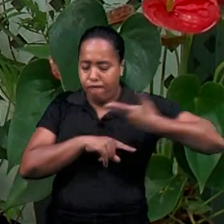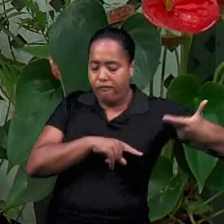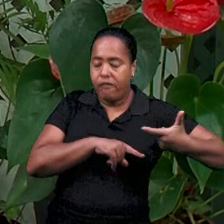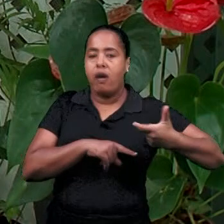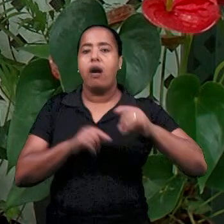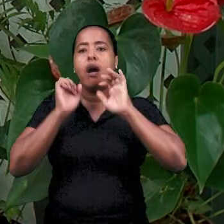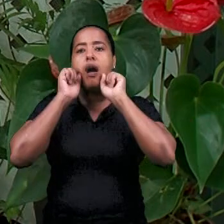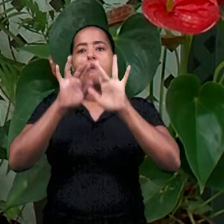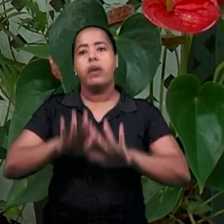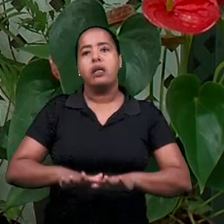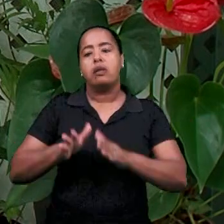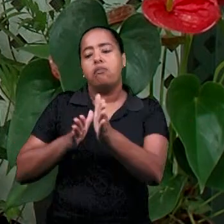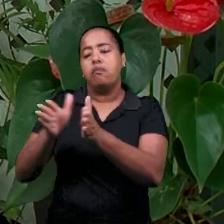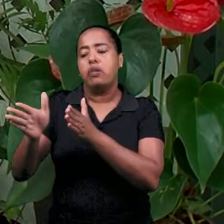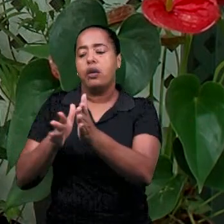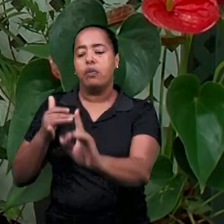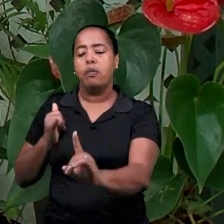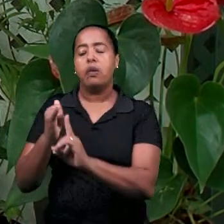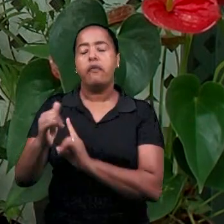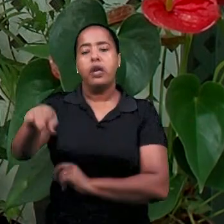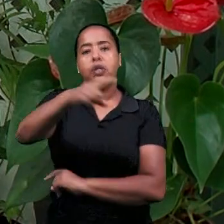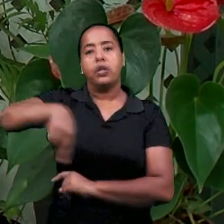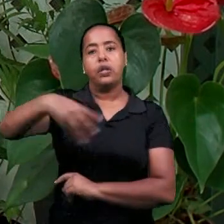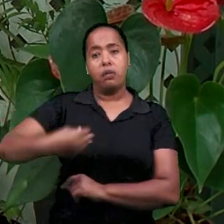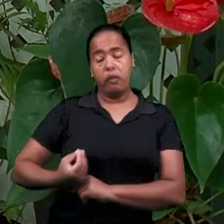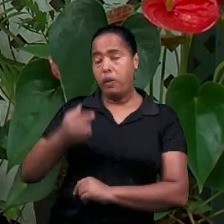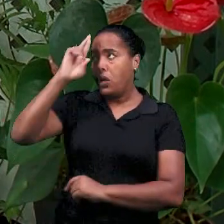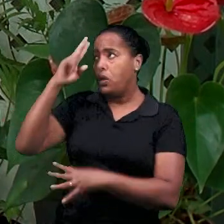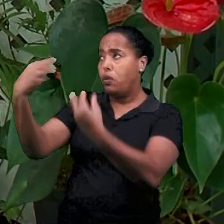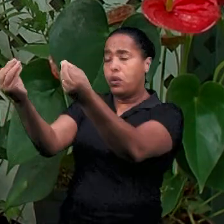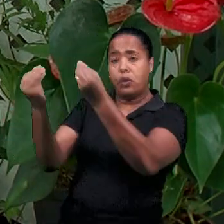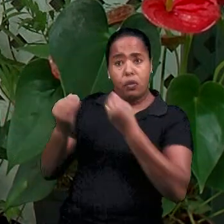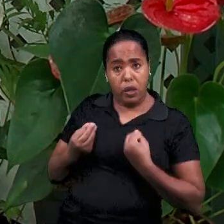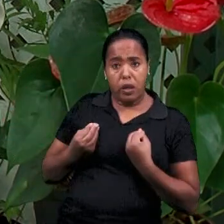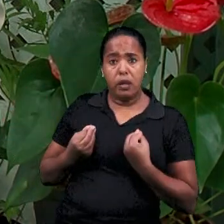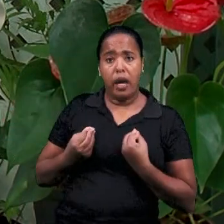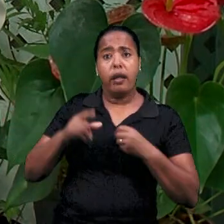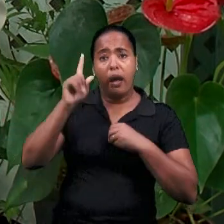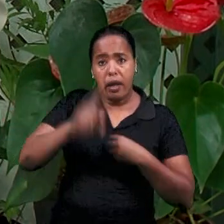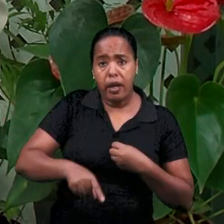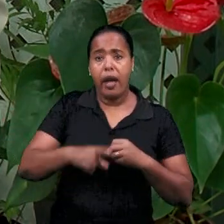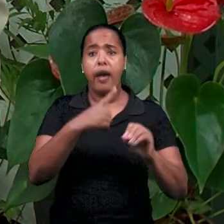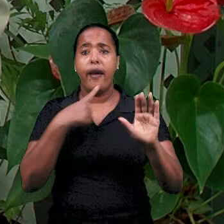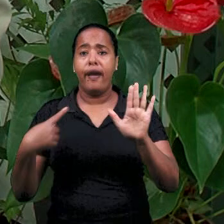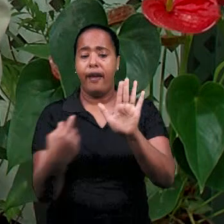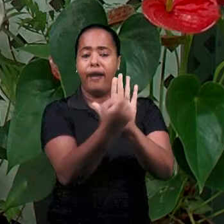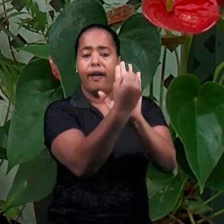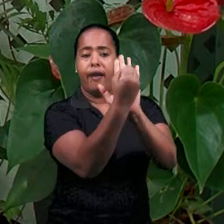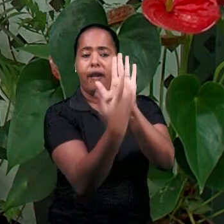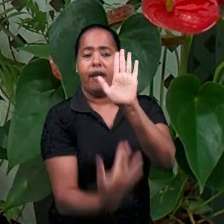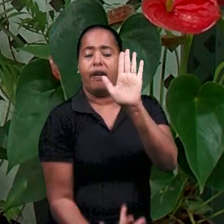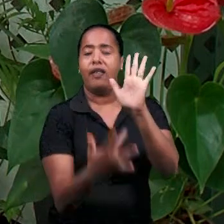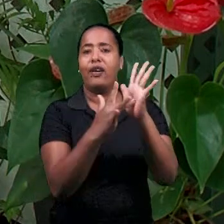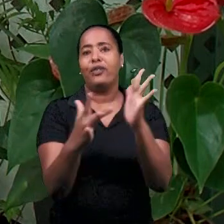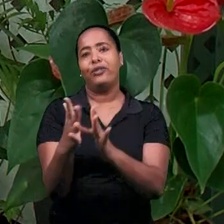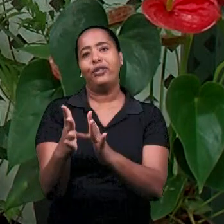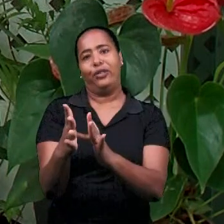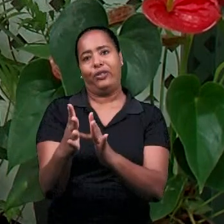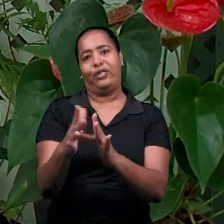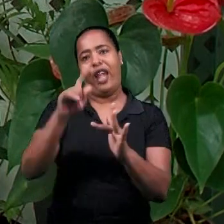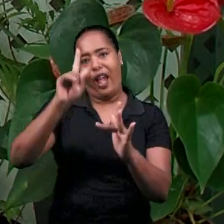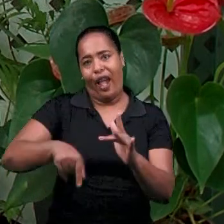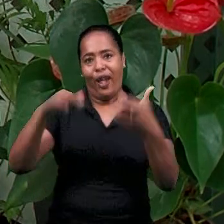ce moment prophétique que nous vivons, que le Seigneur a mis à notre disposition, qui est le sang de l'agneau. C'est pour cela, mes